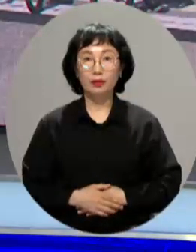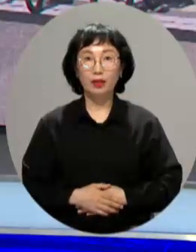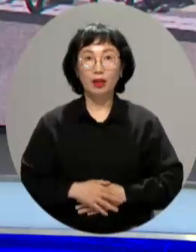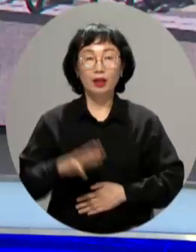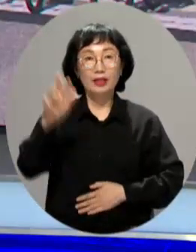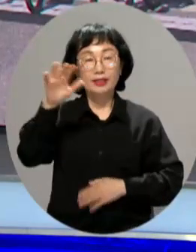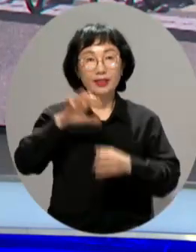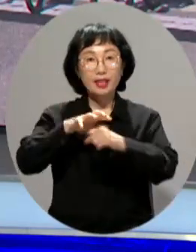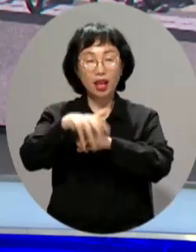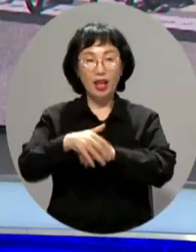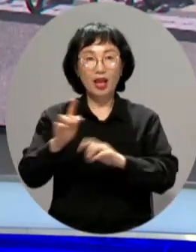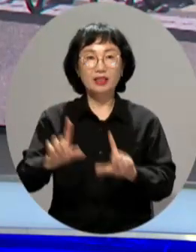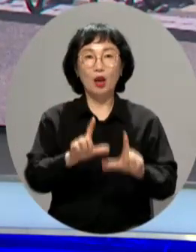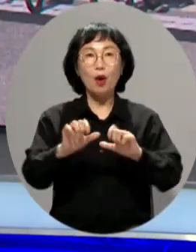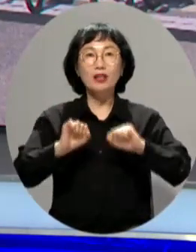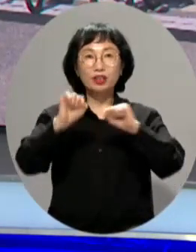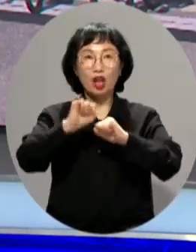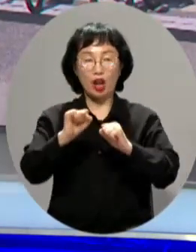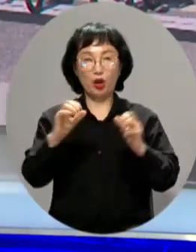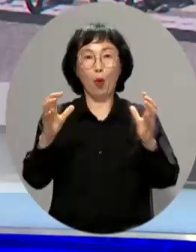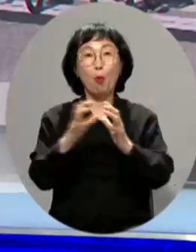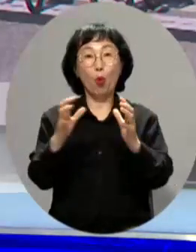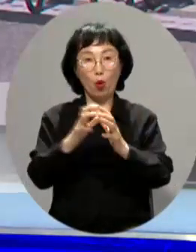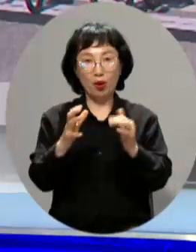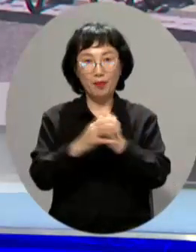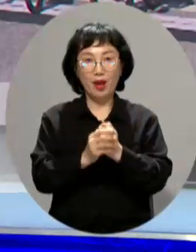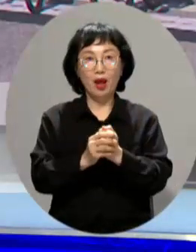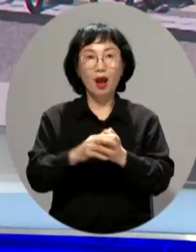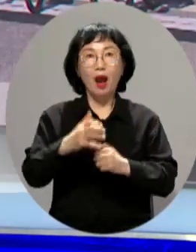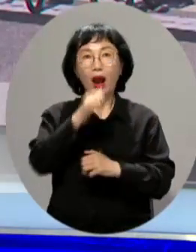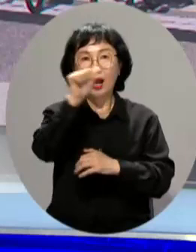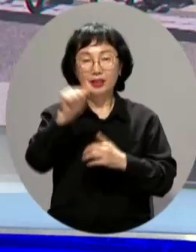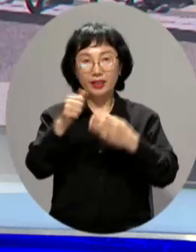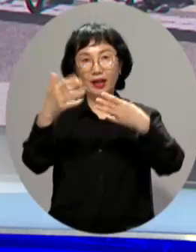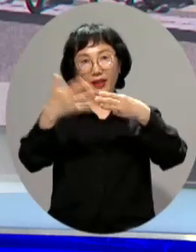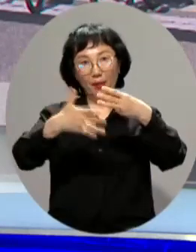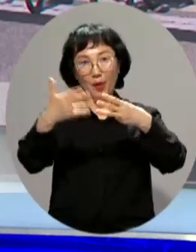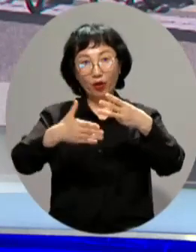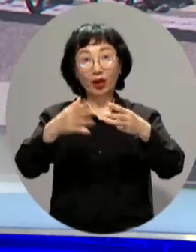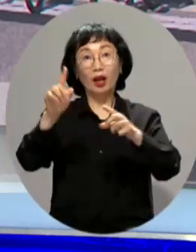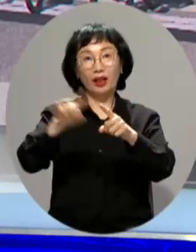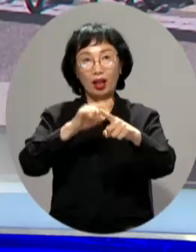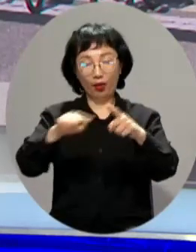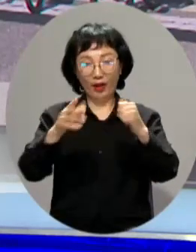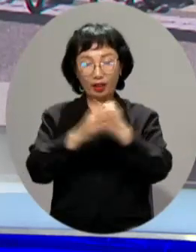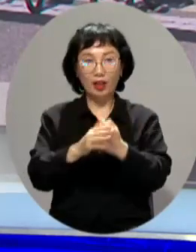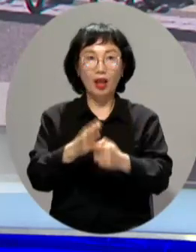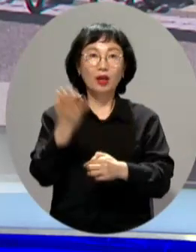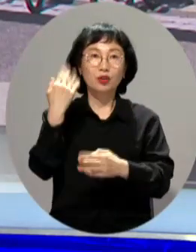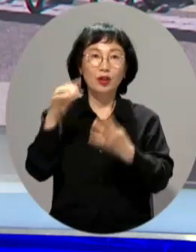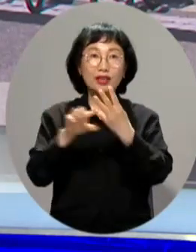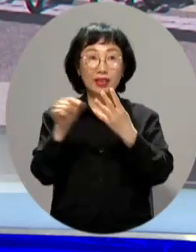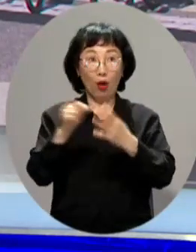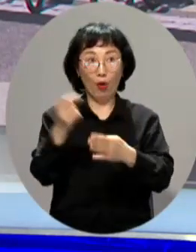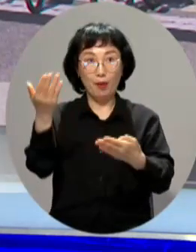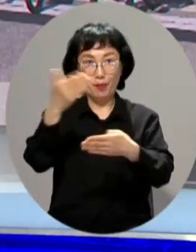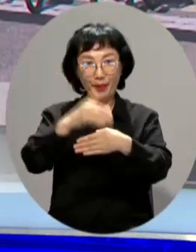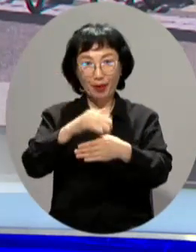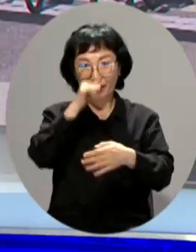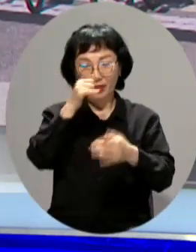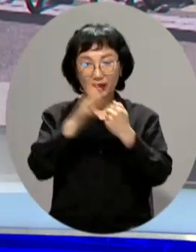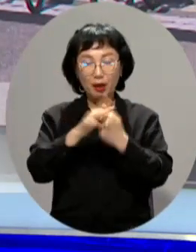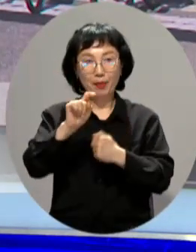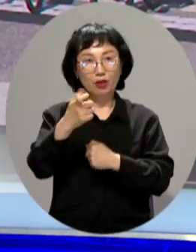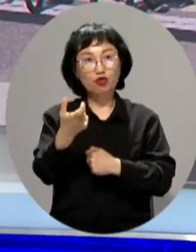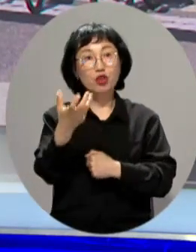전 세계 생활체육 동호인들의 축제인 아시아태평양 마스터스 대회. 지난달 폐막하긴 했지만 160억대 예산을